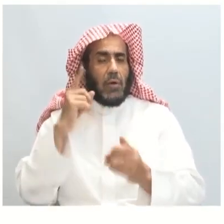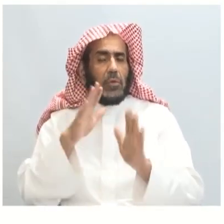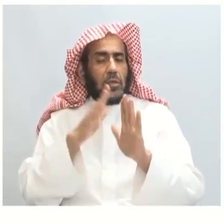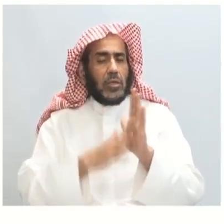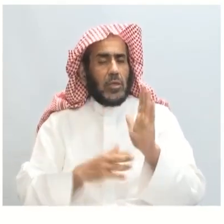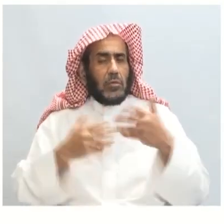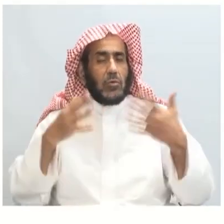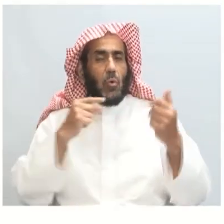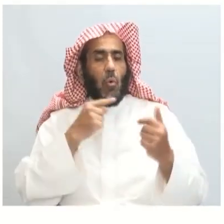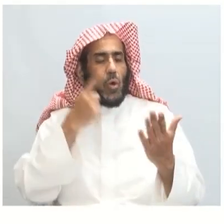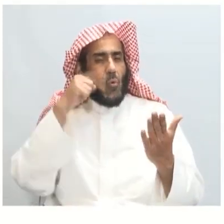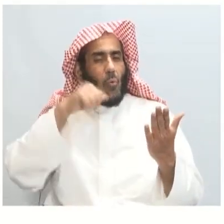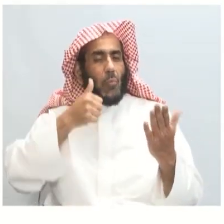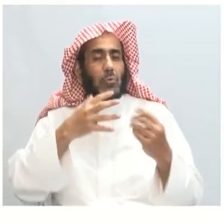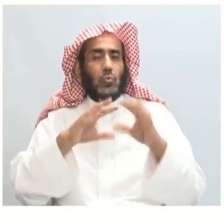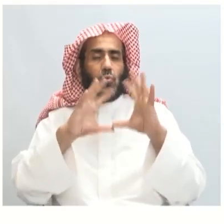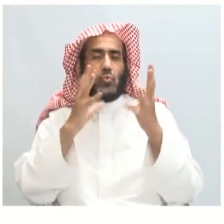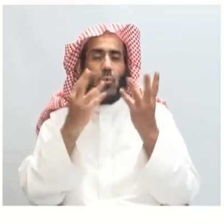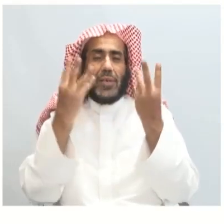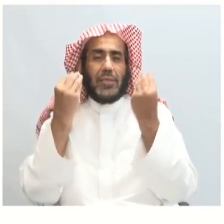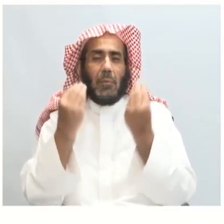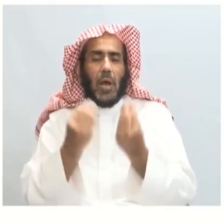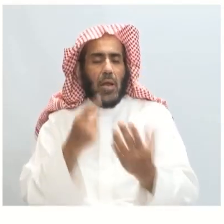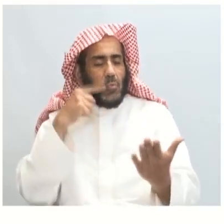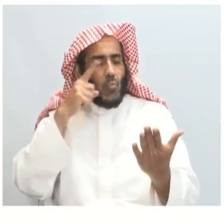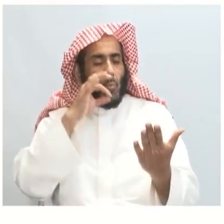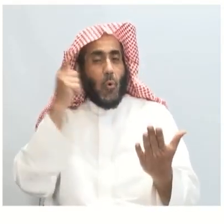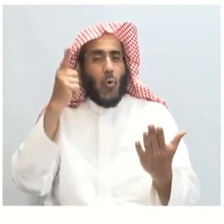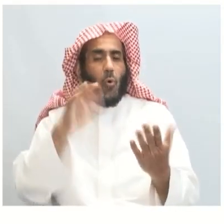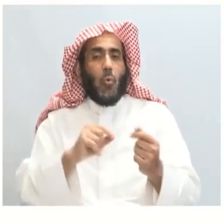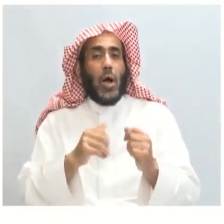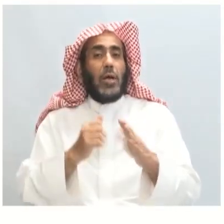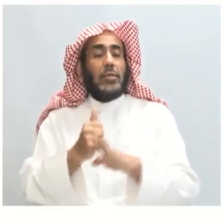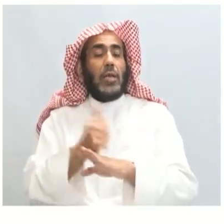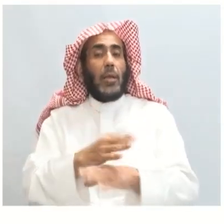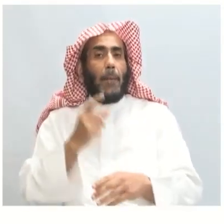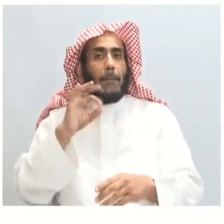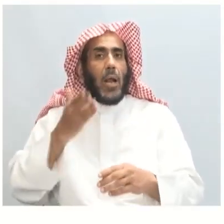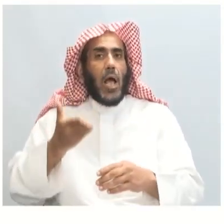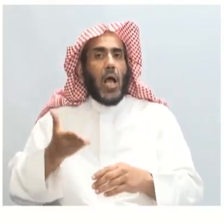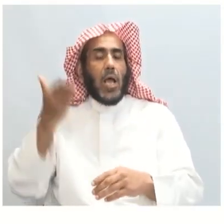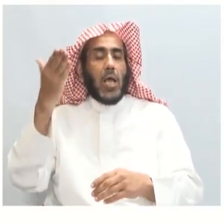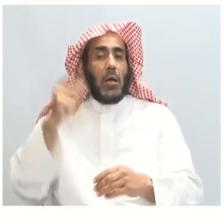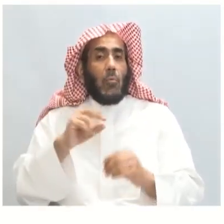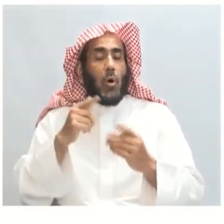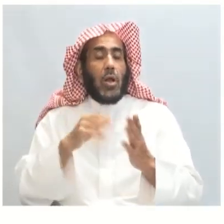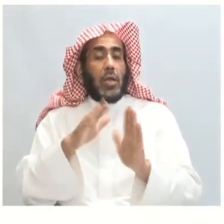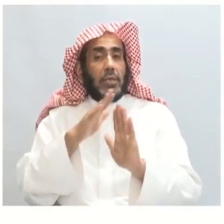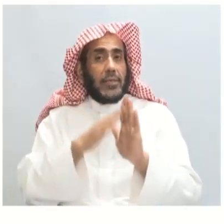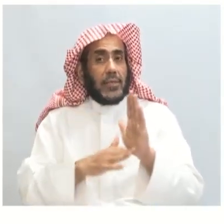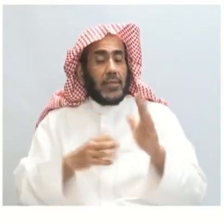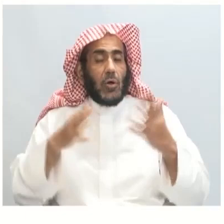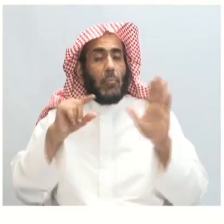النص ويتذوق ما فيه من صور جماليه واساليب بلاغيه فقلنا نصنا